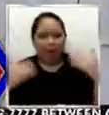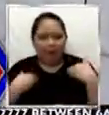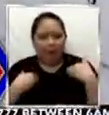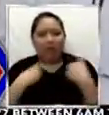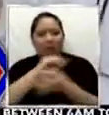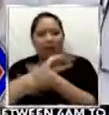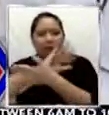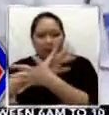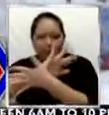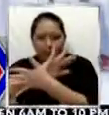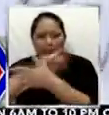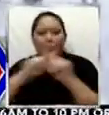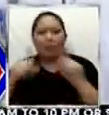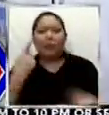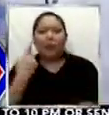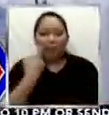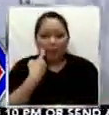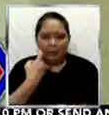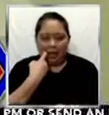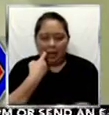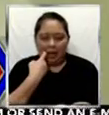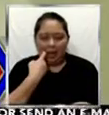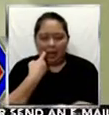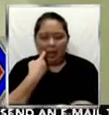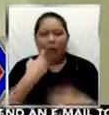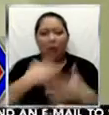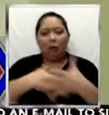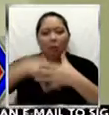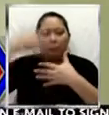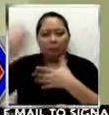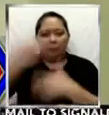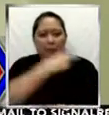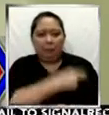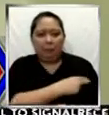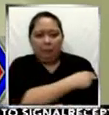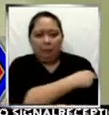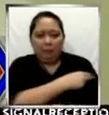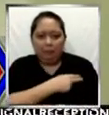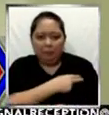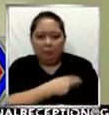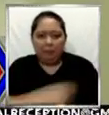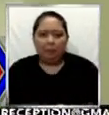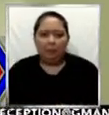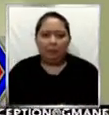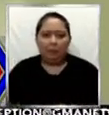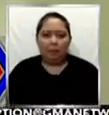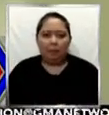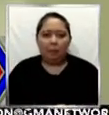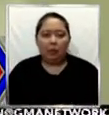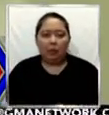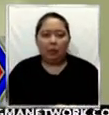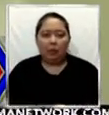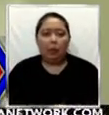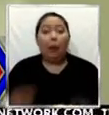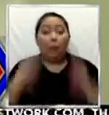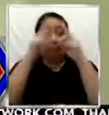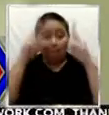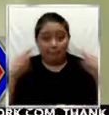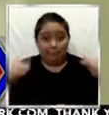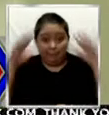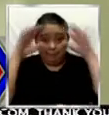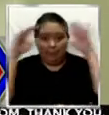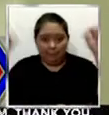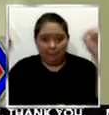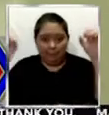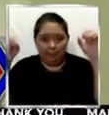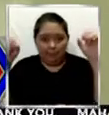Sa isang pahayag, nagpaabot ng pakikiramay ang Malacanang sa pamilya ni Alvarez. Miyembro ng partido ng Pangulo na PDP Laban